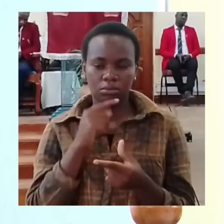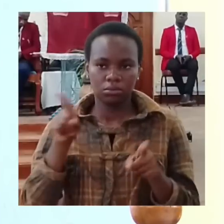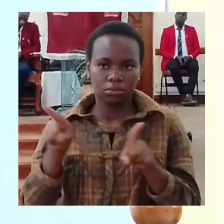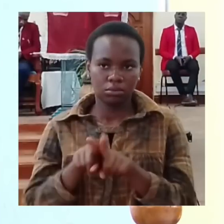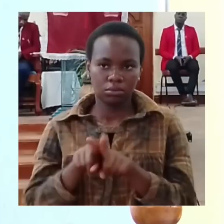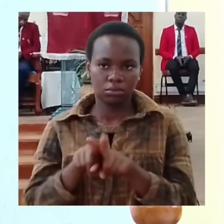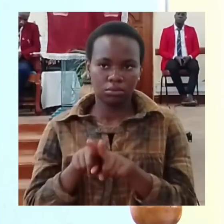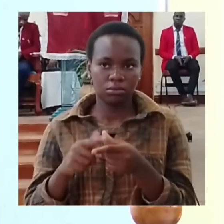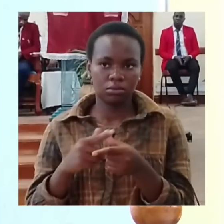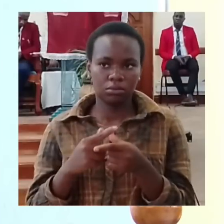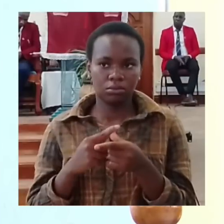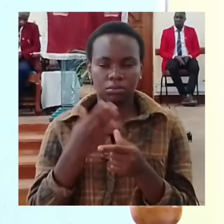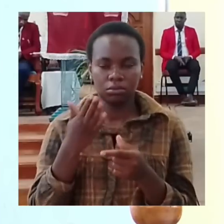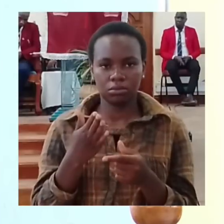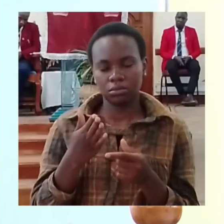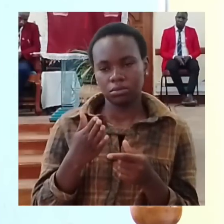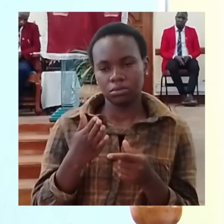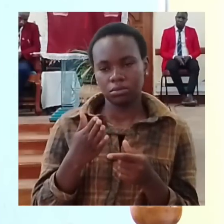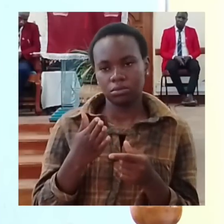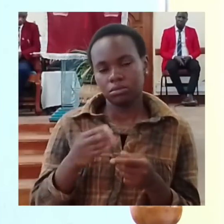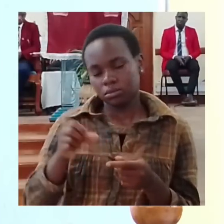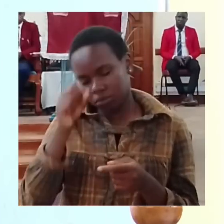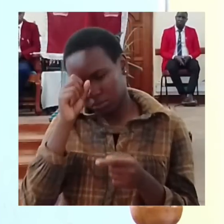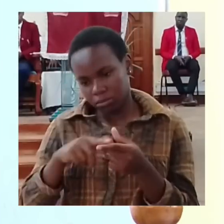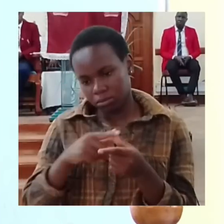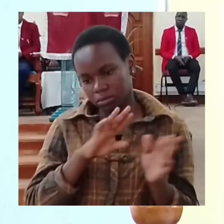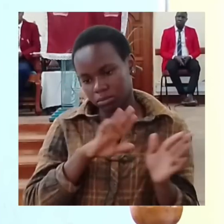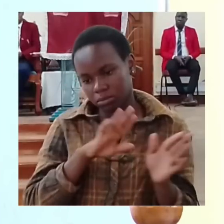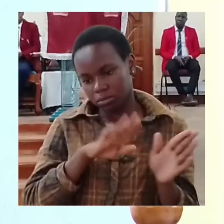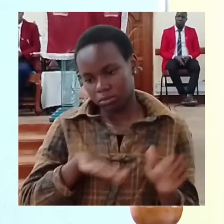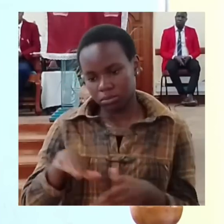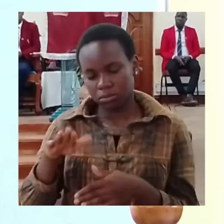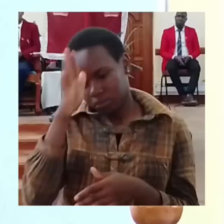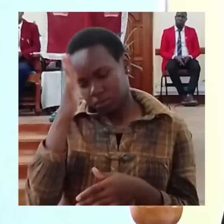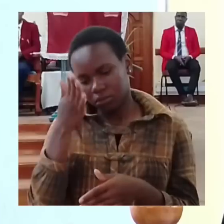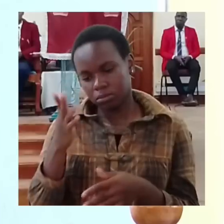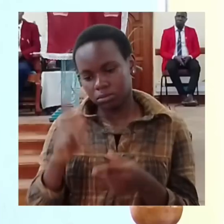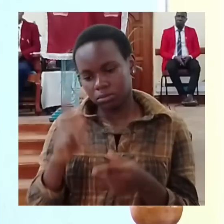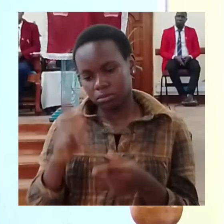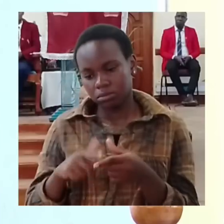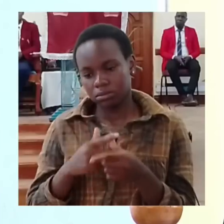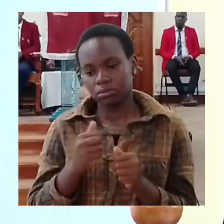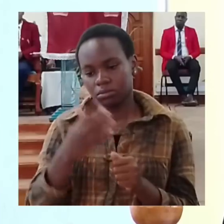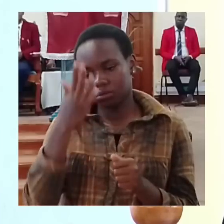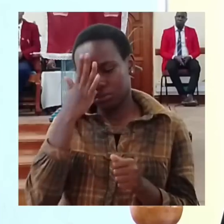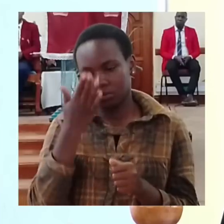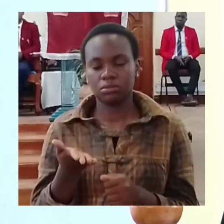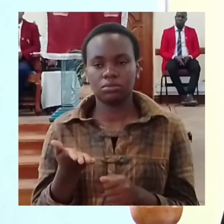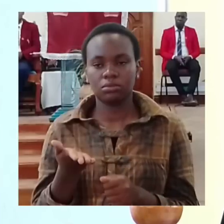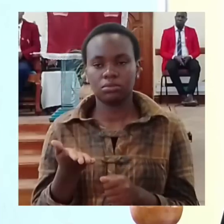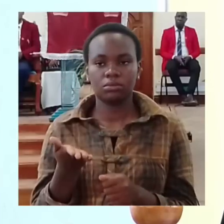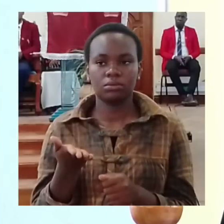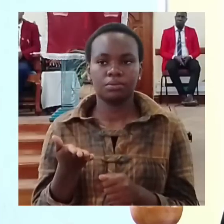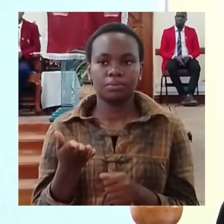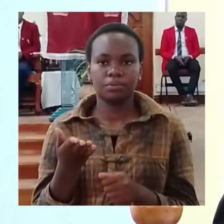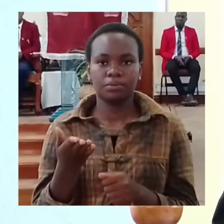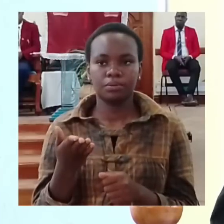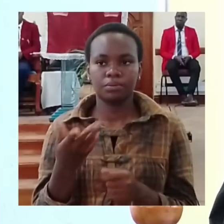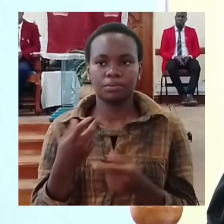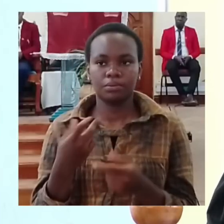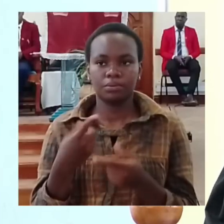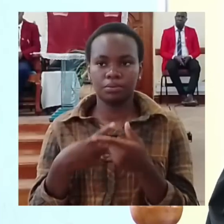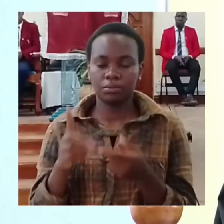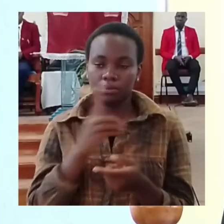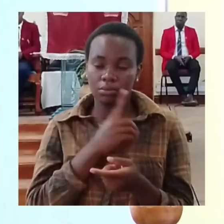ikĩmwĩra, ũgũtwara ũrimũ waku kũ? Coke gwĩtha ũguo kwĩ maitũguo, tige gũka gũtũcambithia gũkũ. Daudi akĩmera,